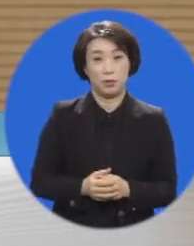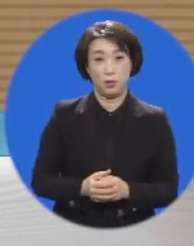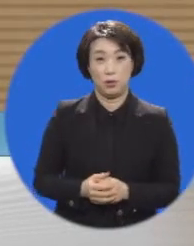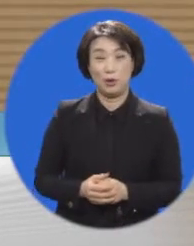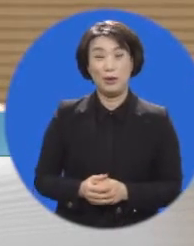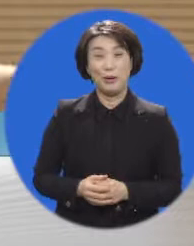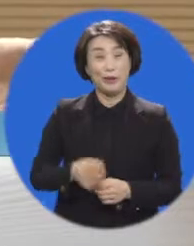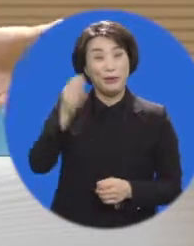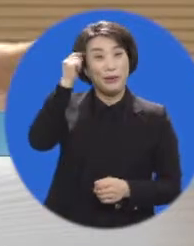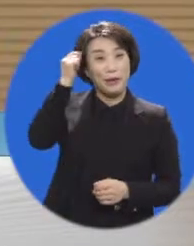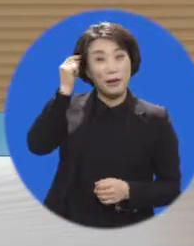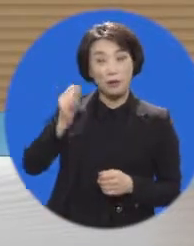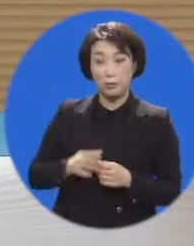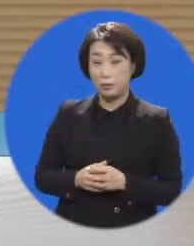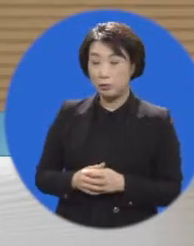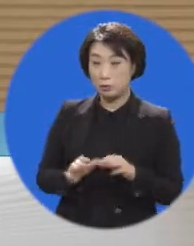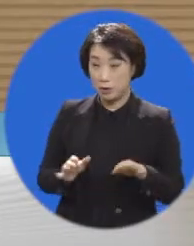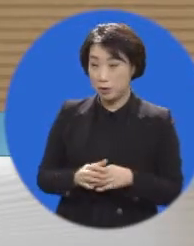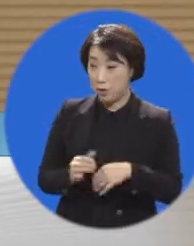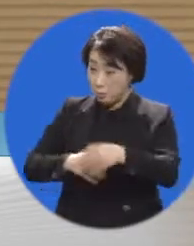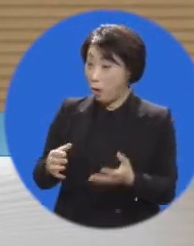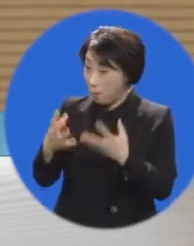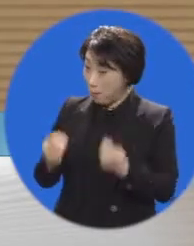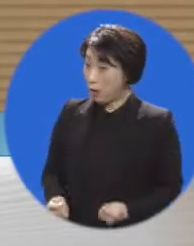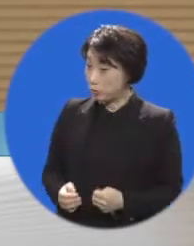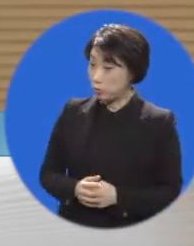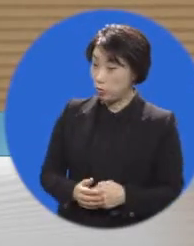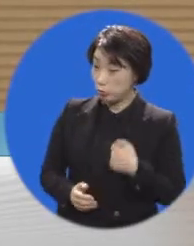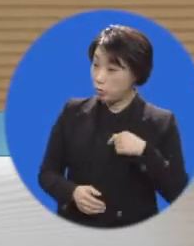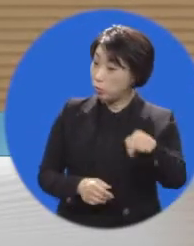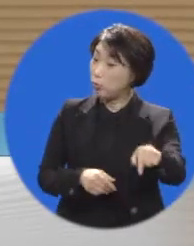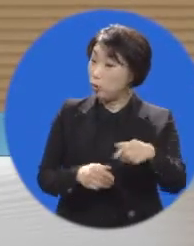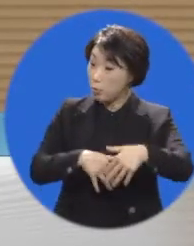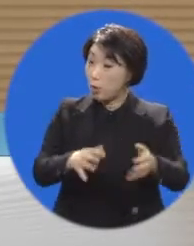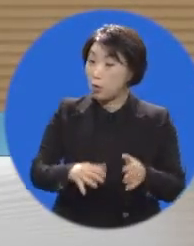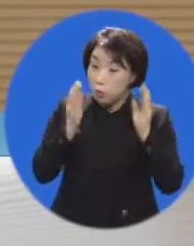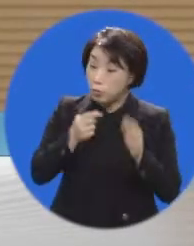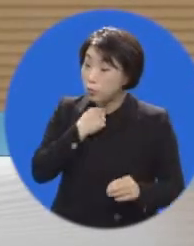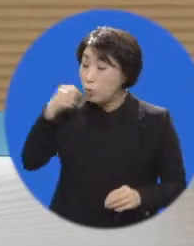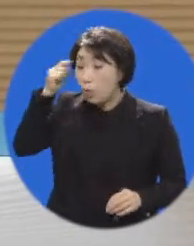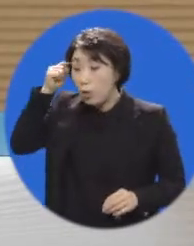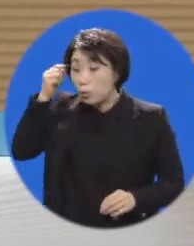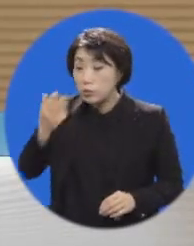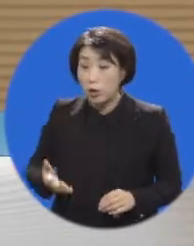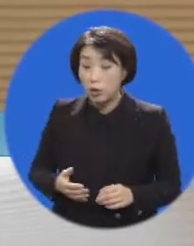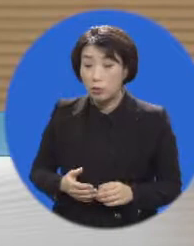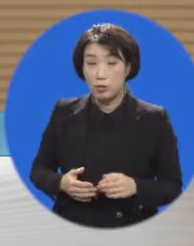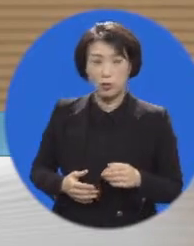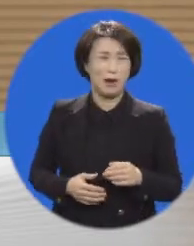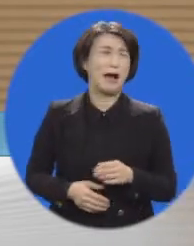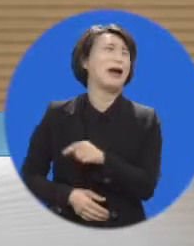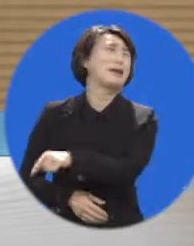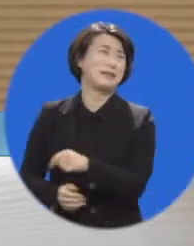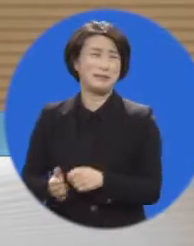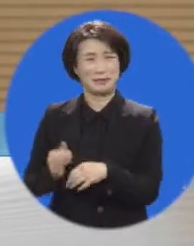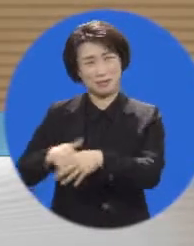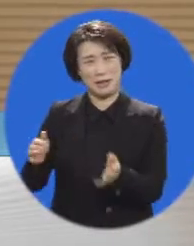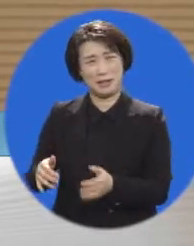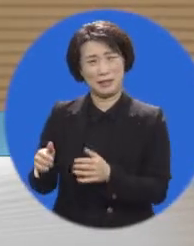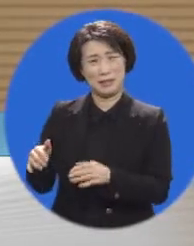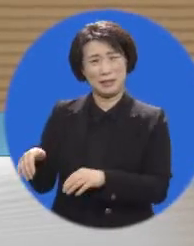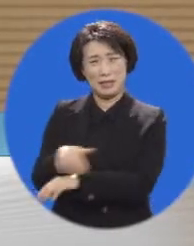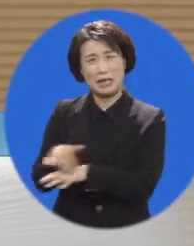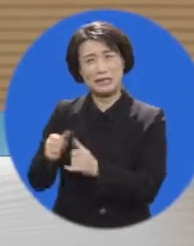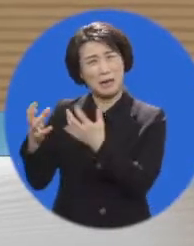왜 방 많이 놔두고 거기서 공부하냐? 예, 이쪽에는 사람들이 드나드는 사람들이